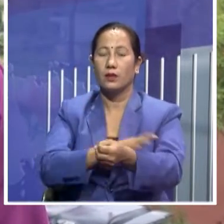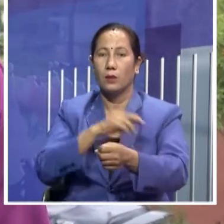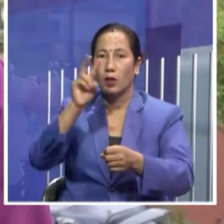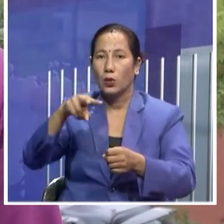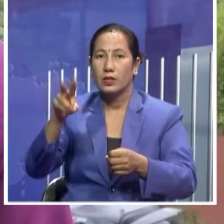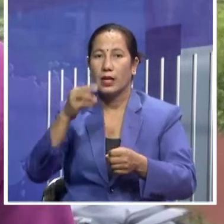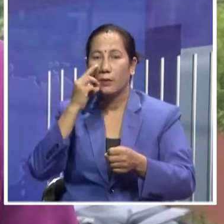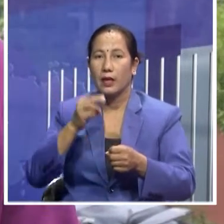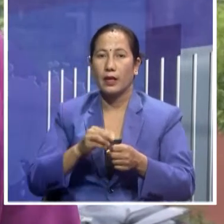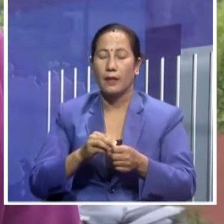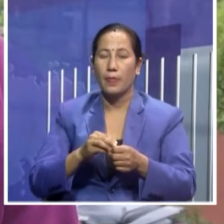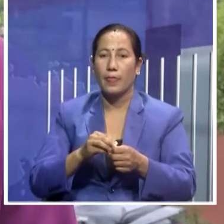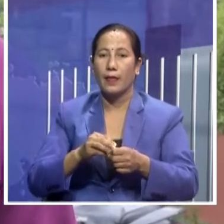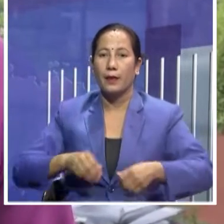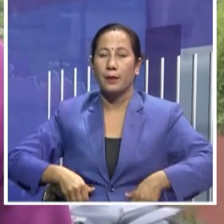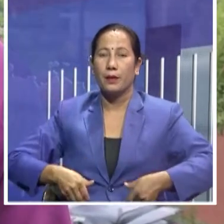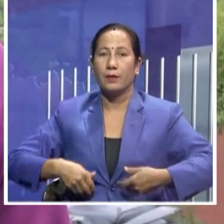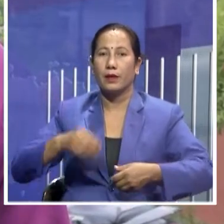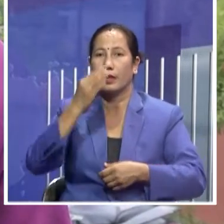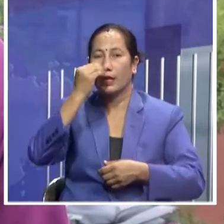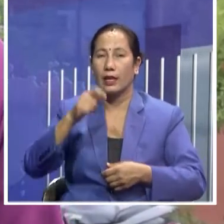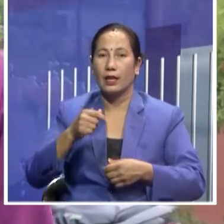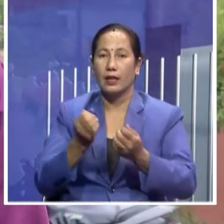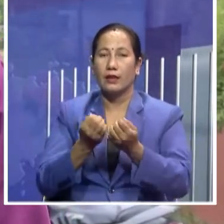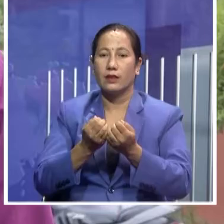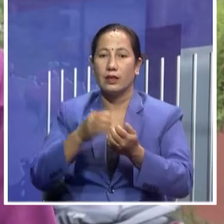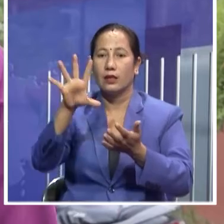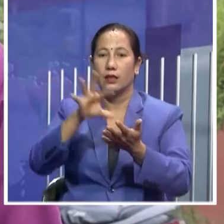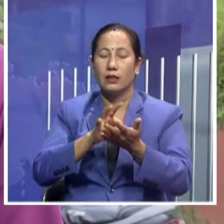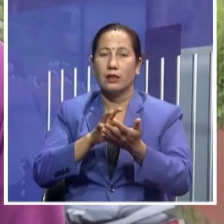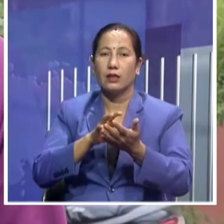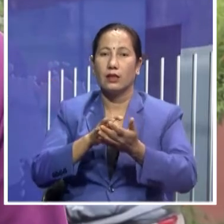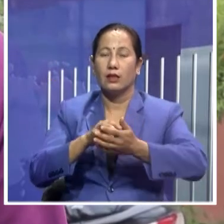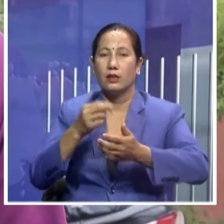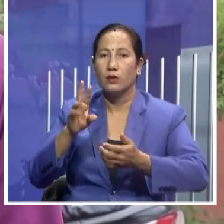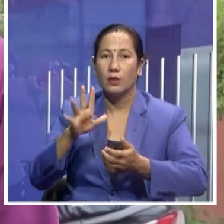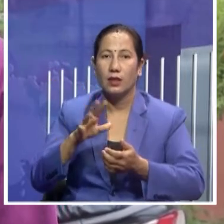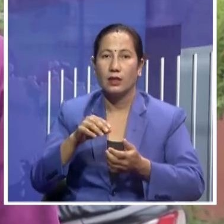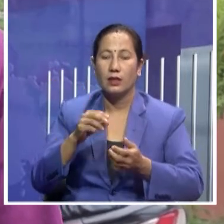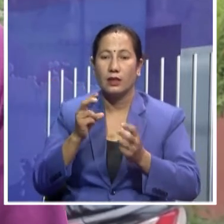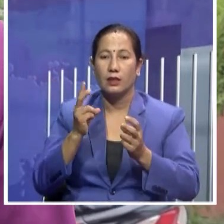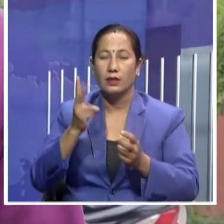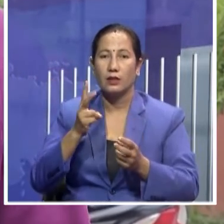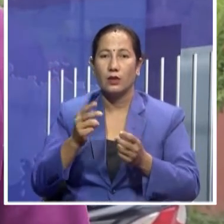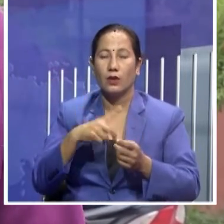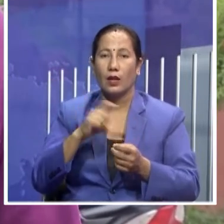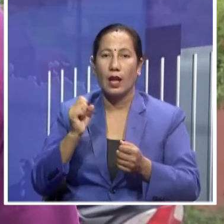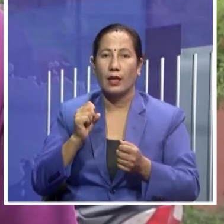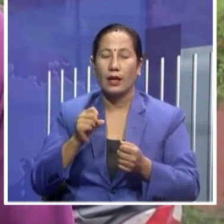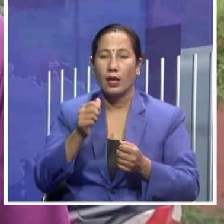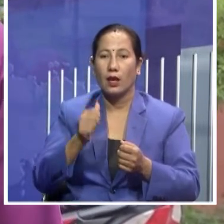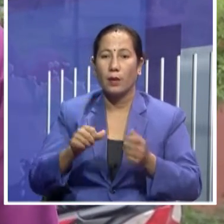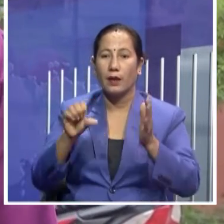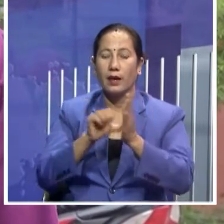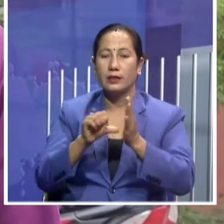अवस्थामा गौराकै कारणले गर्दाखेरि सङ्क्रमण फैलिन दिनु त भएन। यसको लागि अब जिल्ला